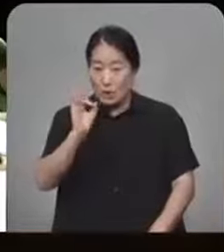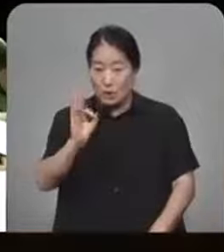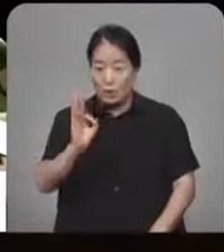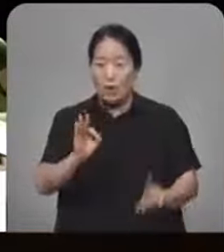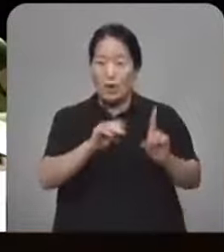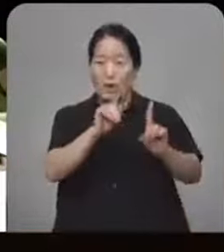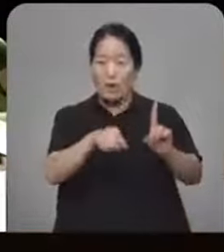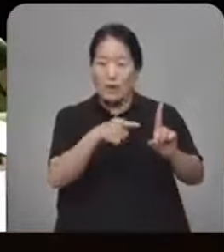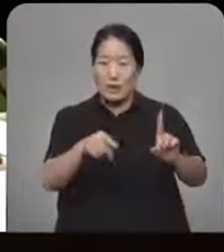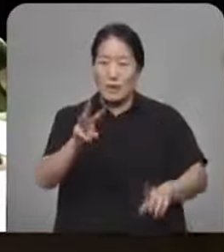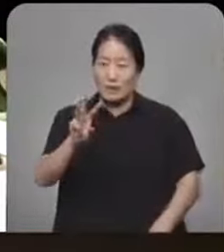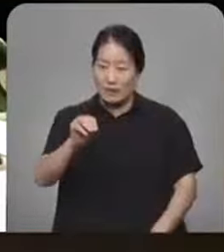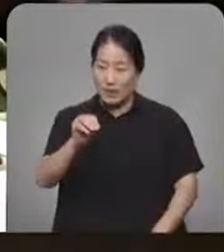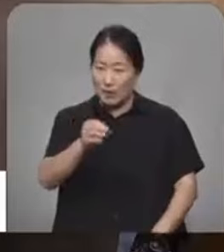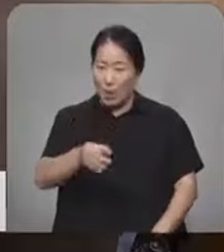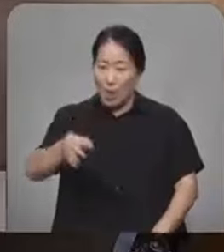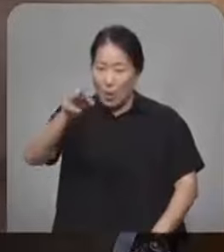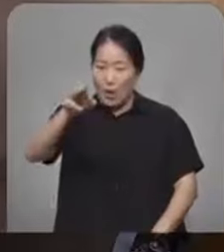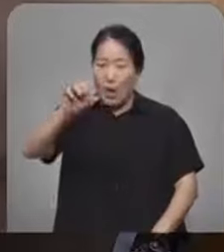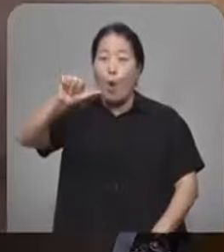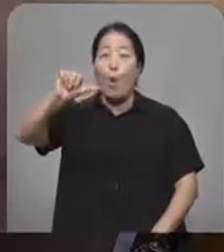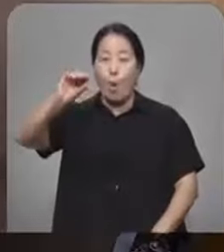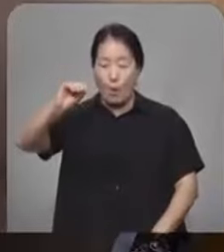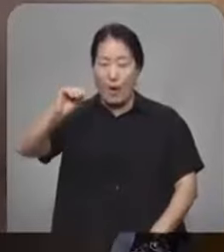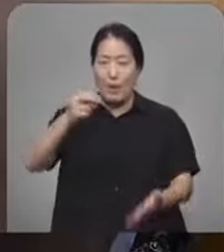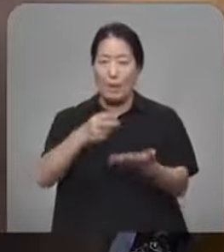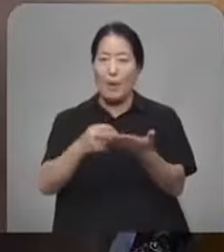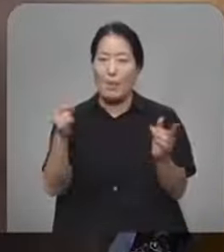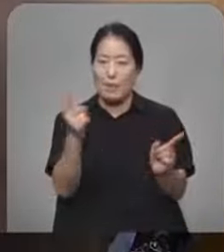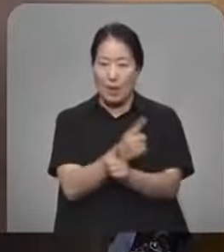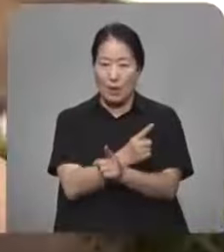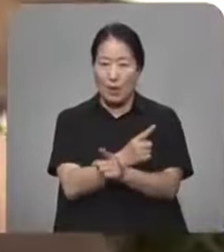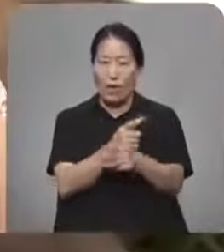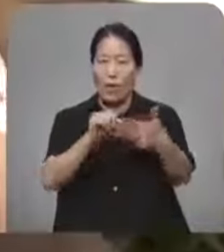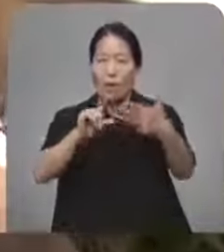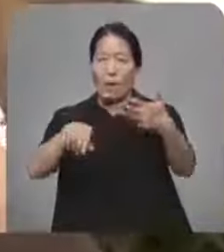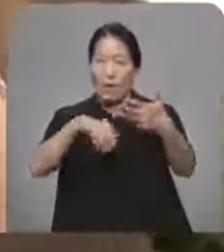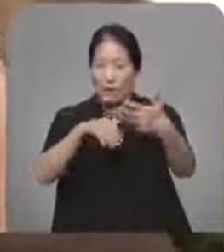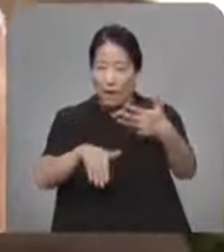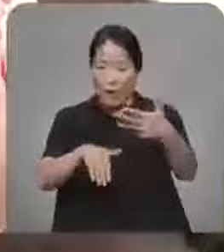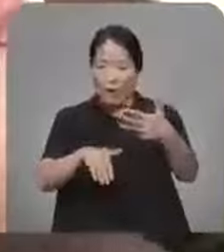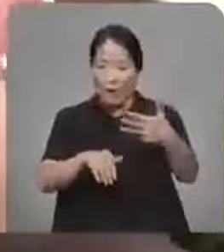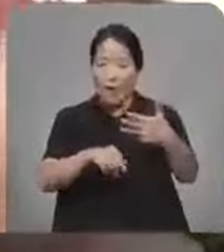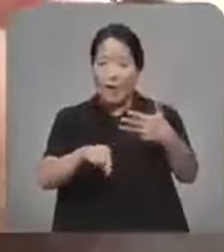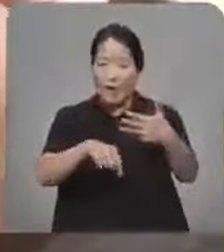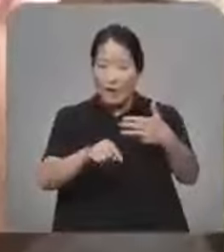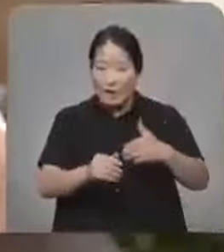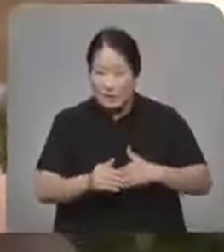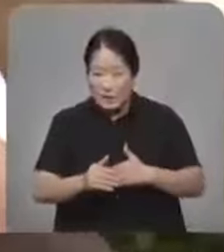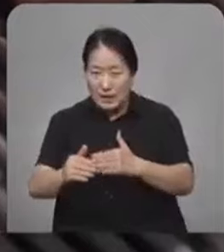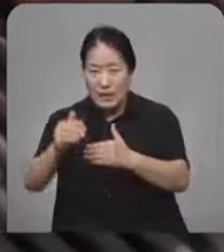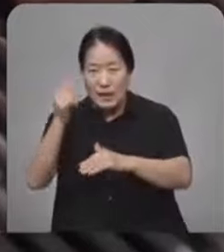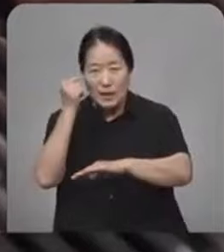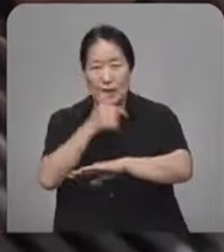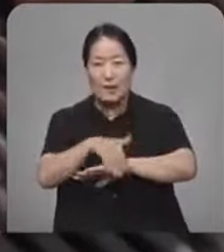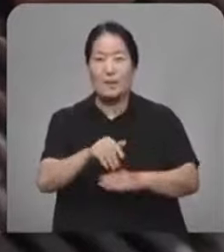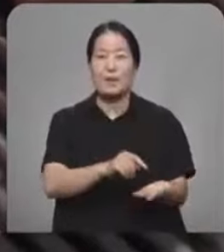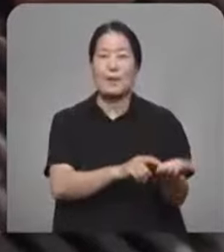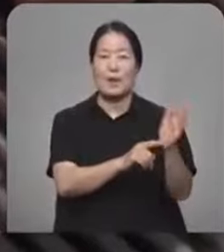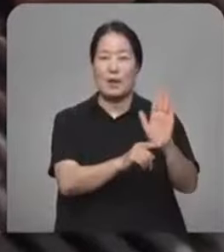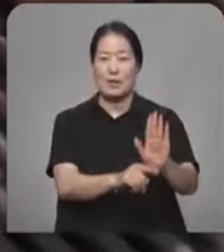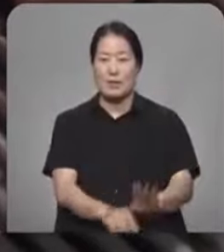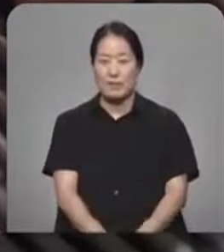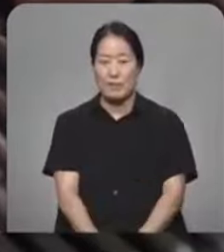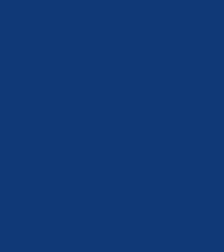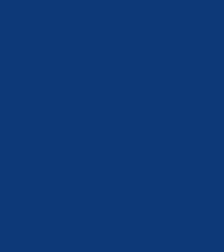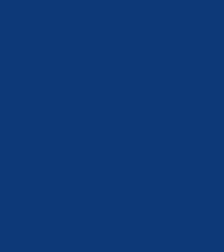3만 원에서 5만 원으로 높이는 청탁금지법 개정안이 이달 안에 시행될 것이라고 설명했습니다. KBS 뉴스 김문영입니다.